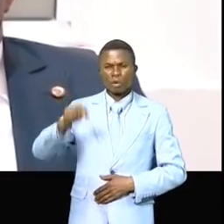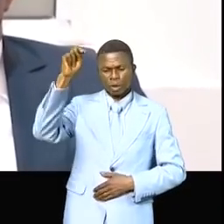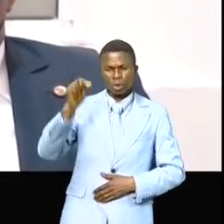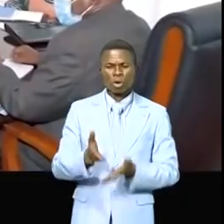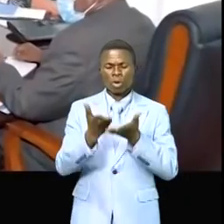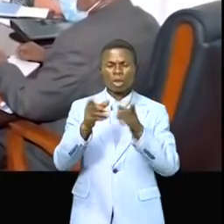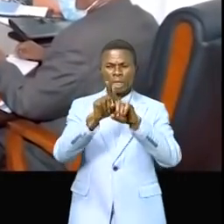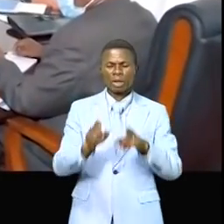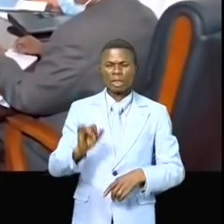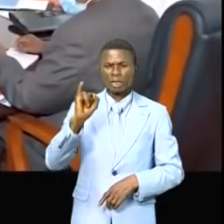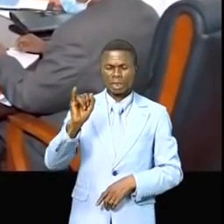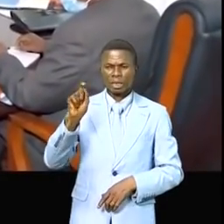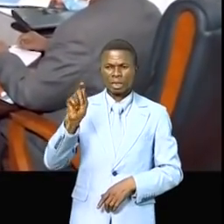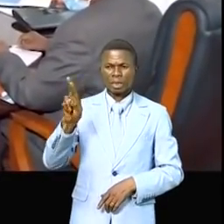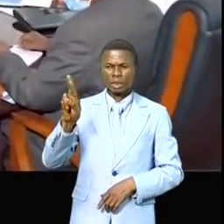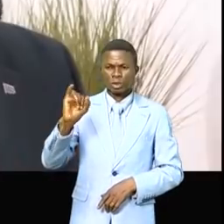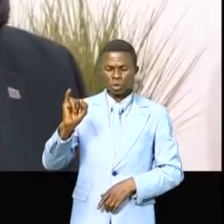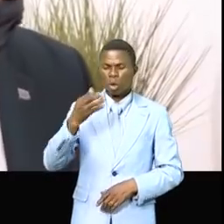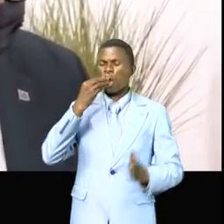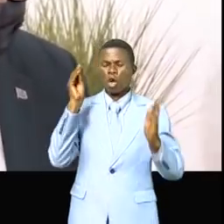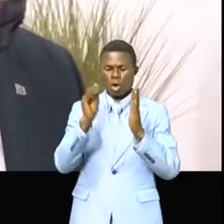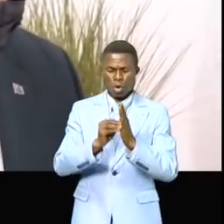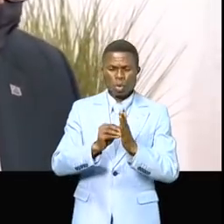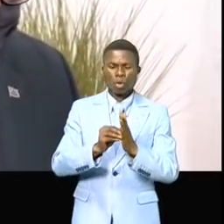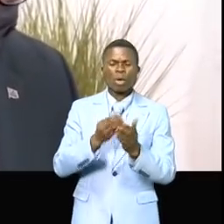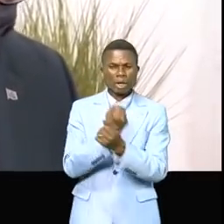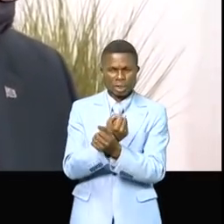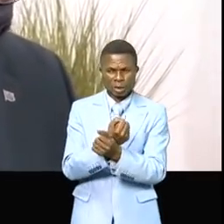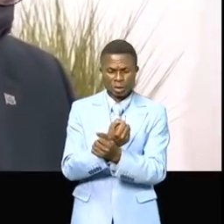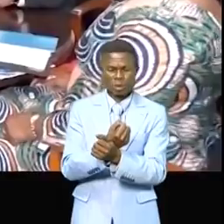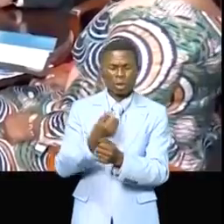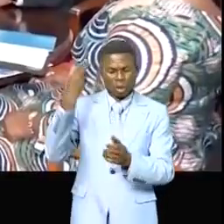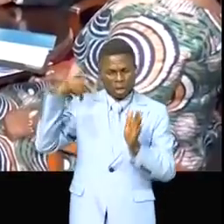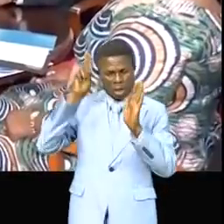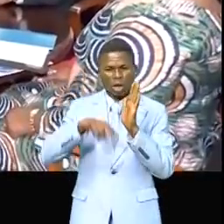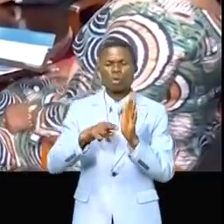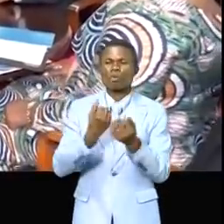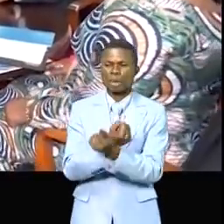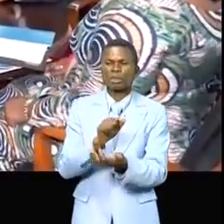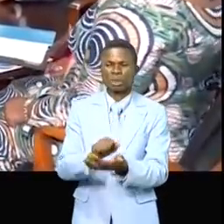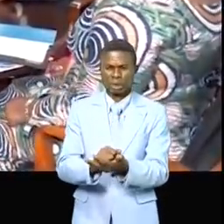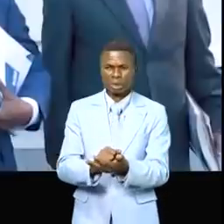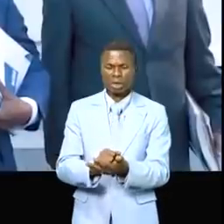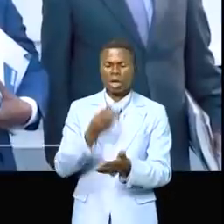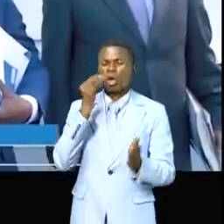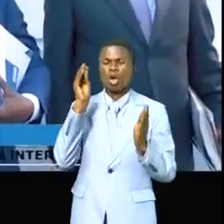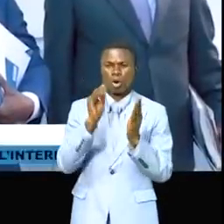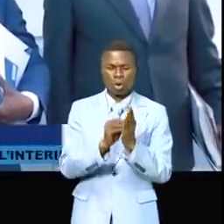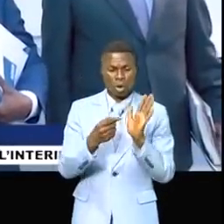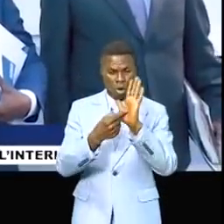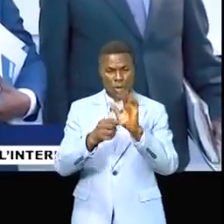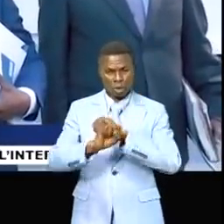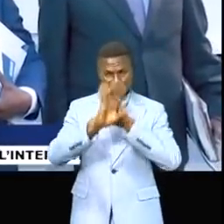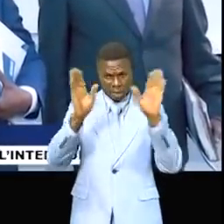et de l'Ituri, les deux ordonnances qui doivent être exécutées par le gouvernement. Dans ces ordonnances, il est bien clairement